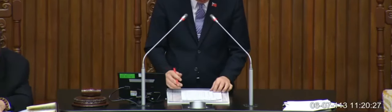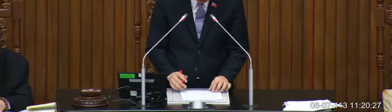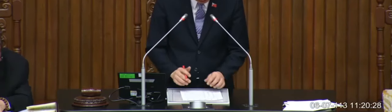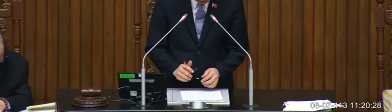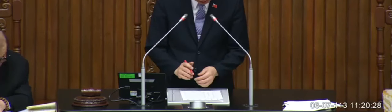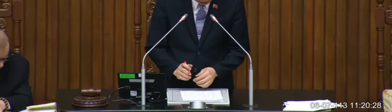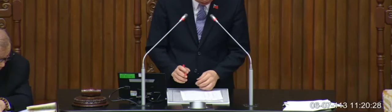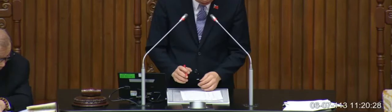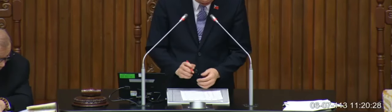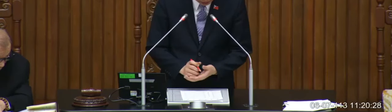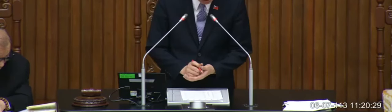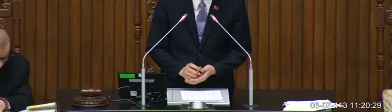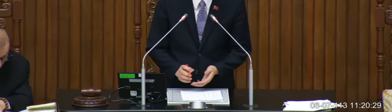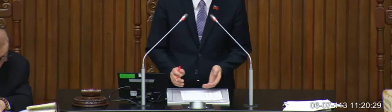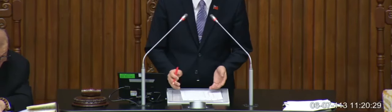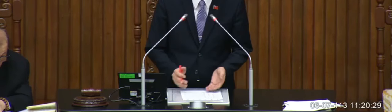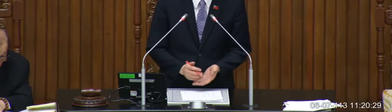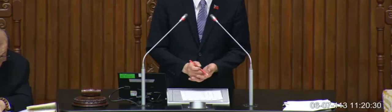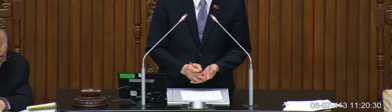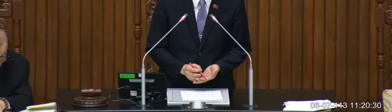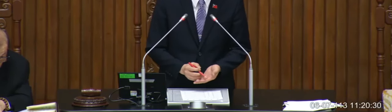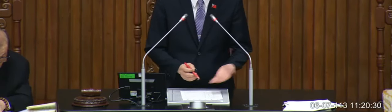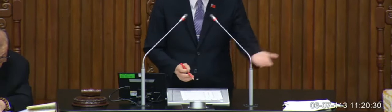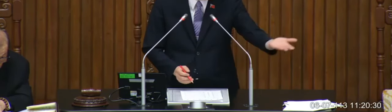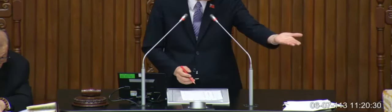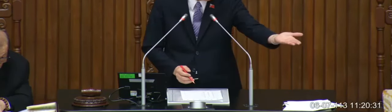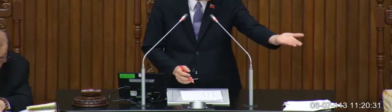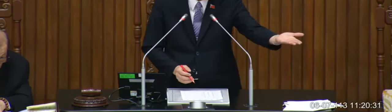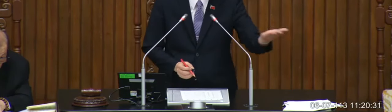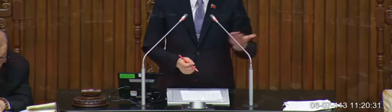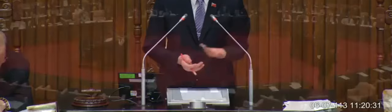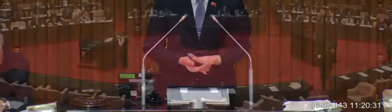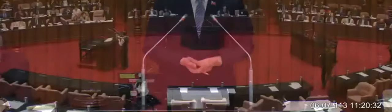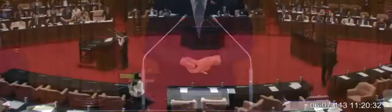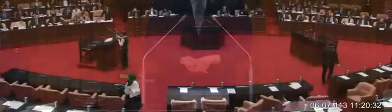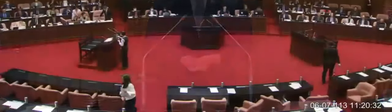接下来我们请登记第十号赖瑞龙委员质询。